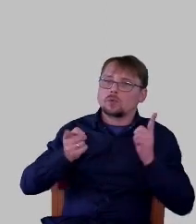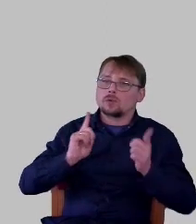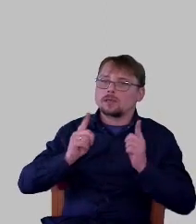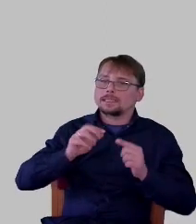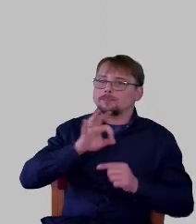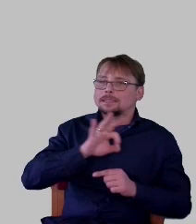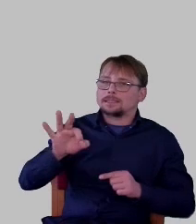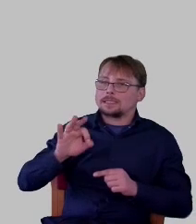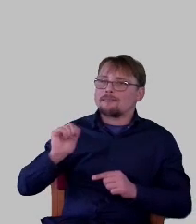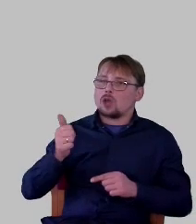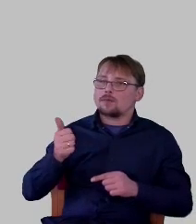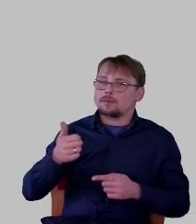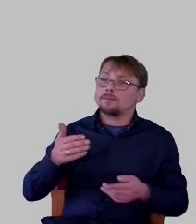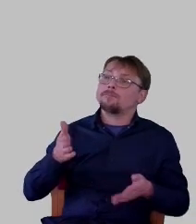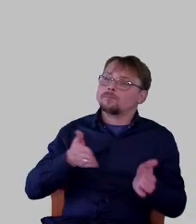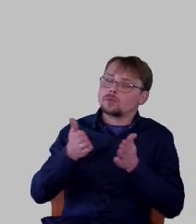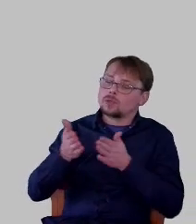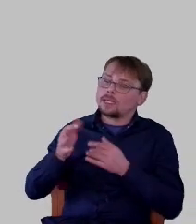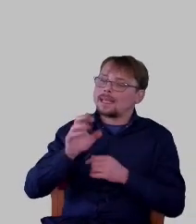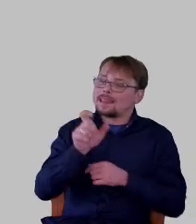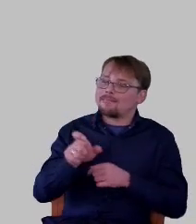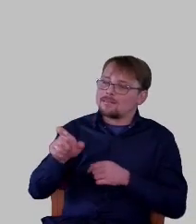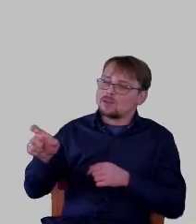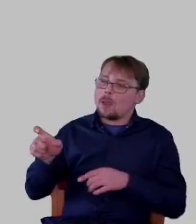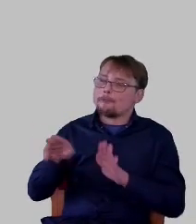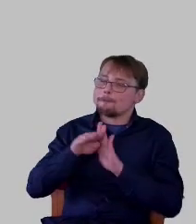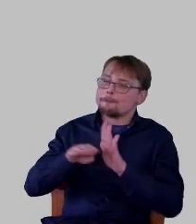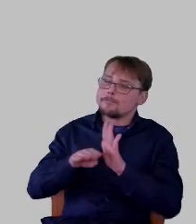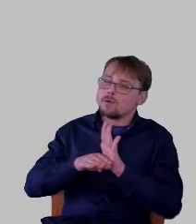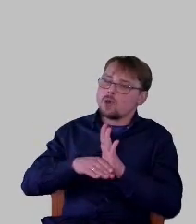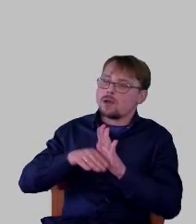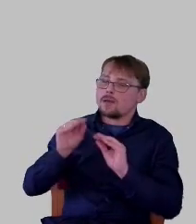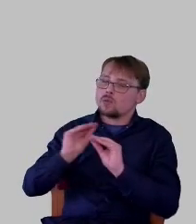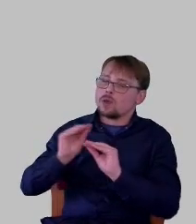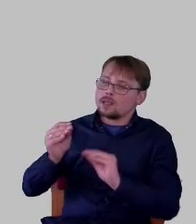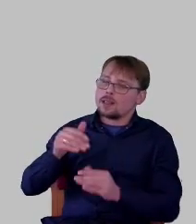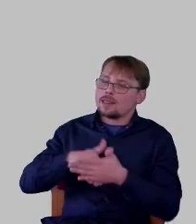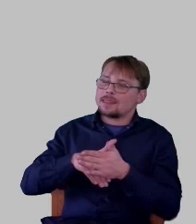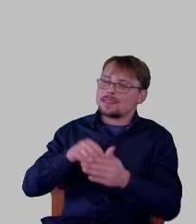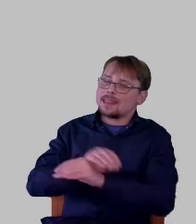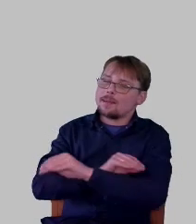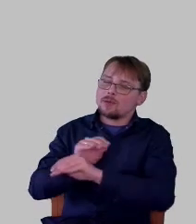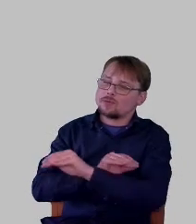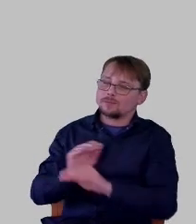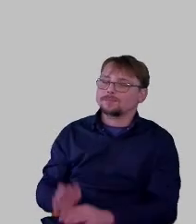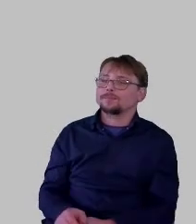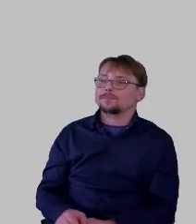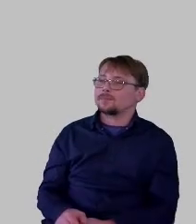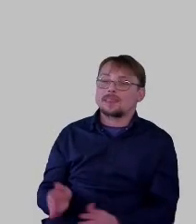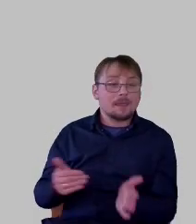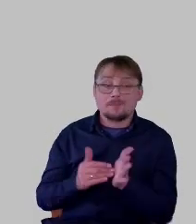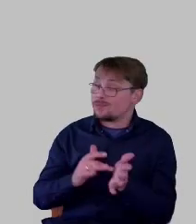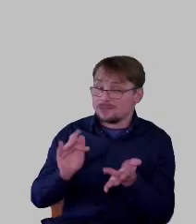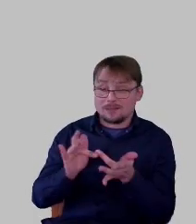następnie modyfikują czy opracowują indywidualny program edukacyjno-terapeutyczny. Nie jest tutaj potrzebna zmiana orzeczenia w